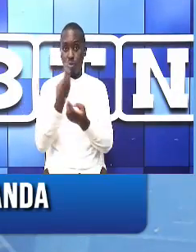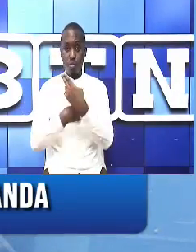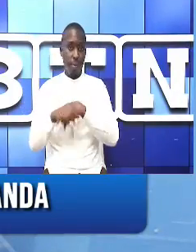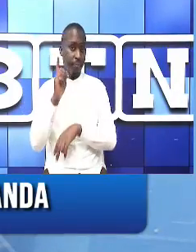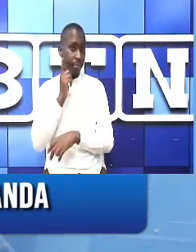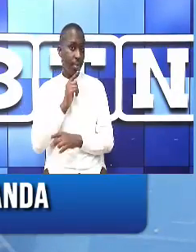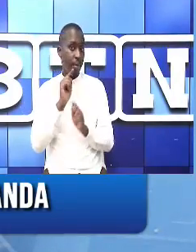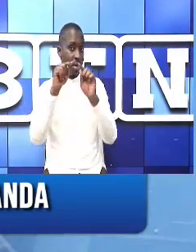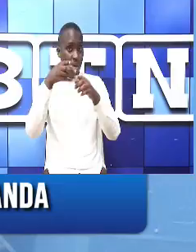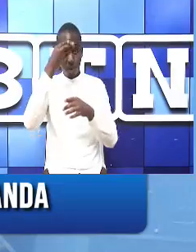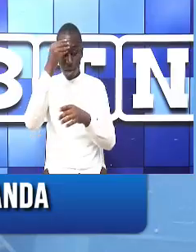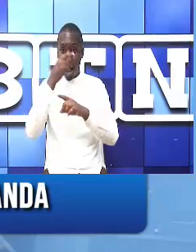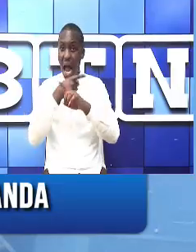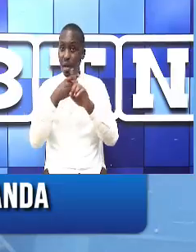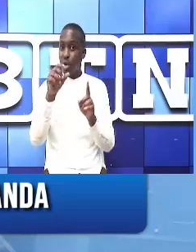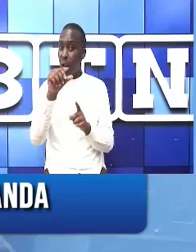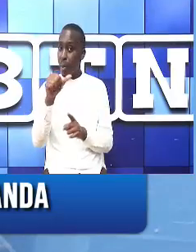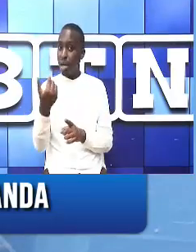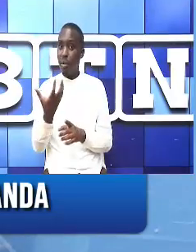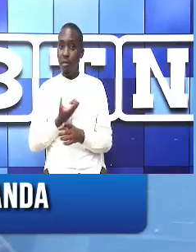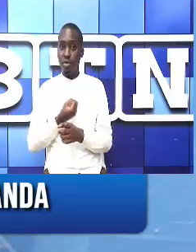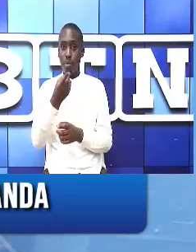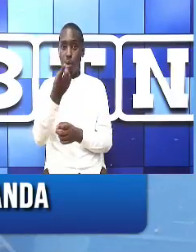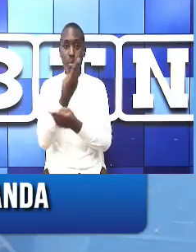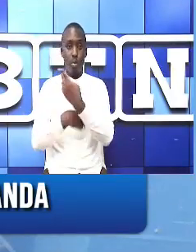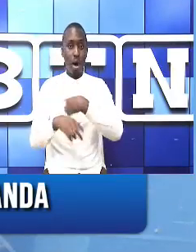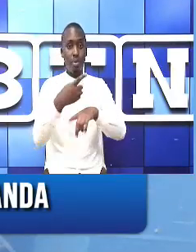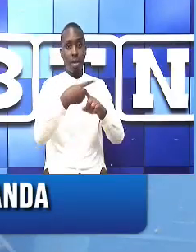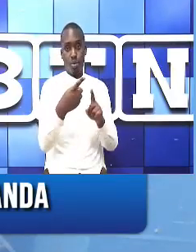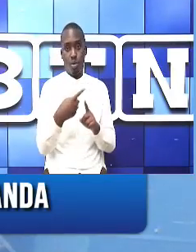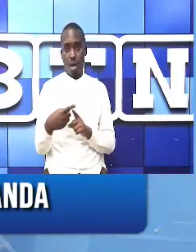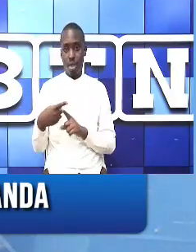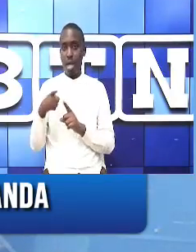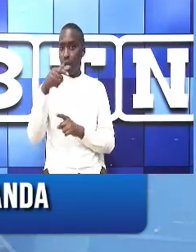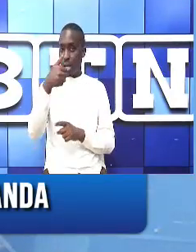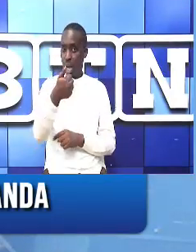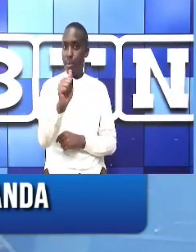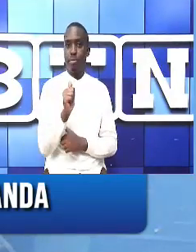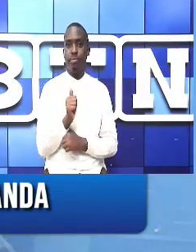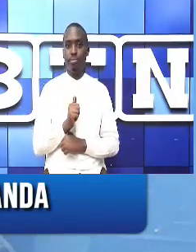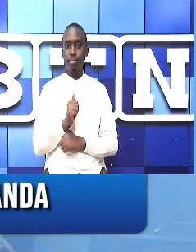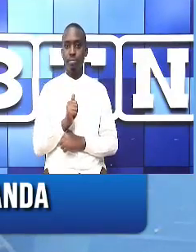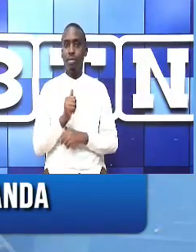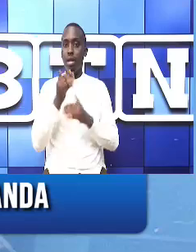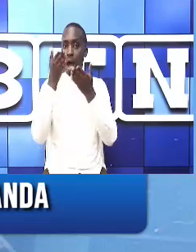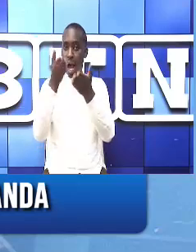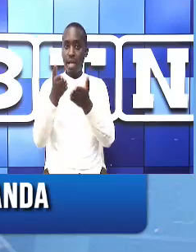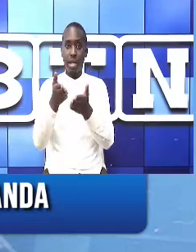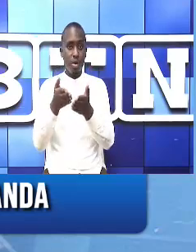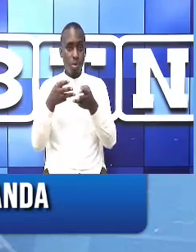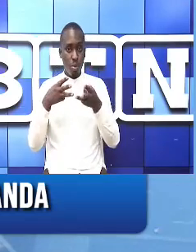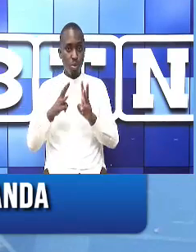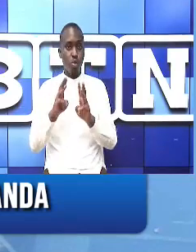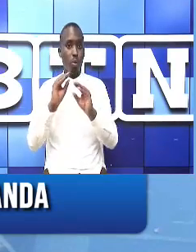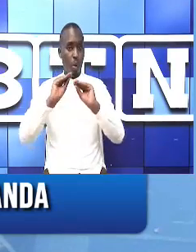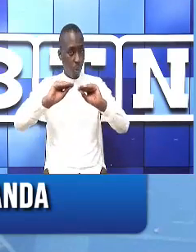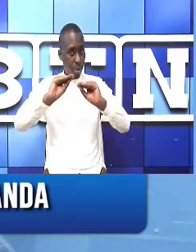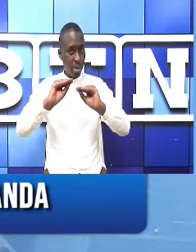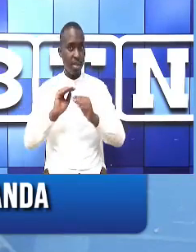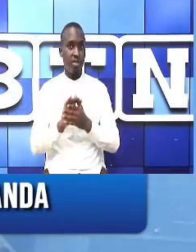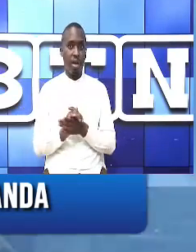bajye kwiga ariko n'abandi bafite ubwo bumuga butandukanye nabo hari tekinike zabo zo